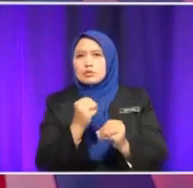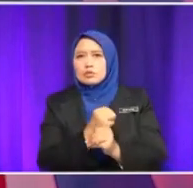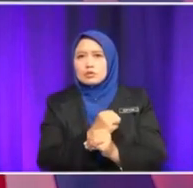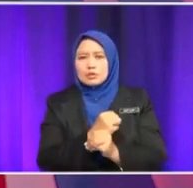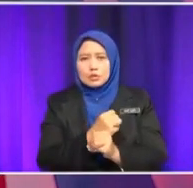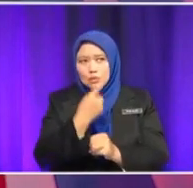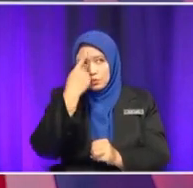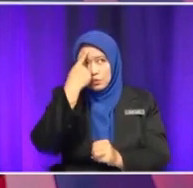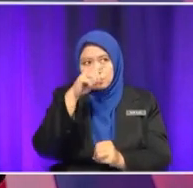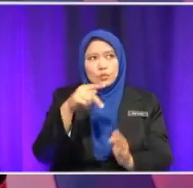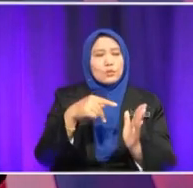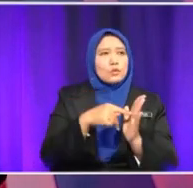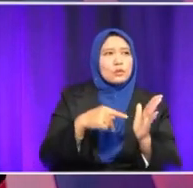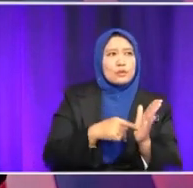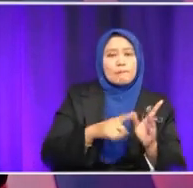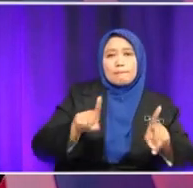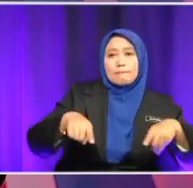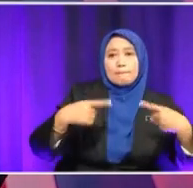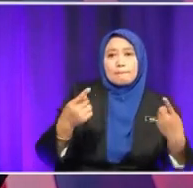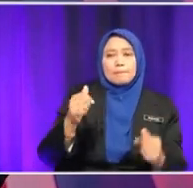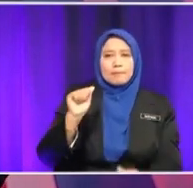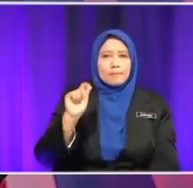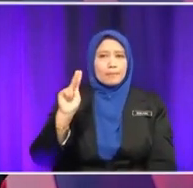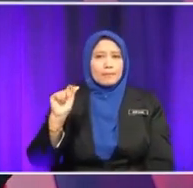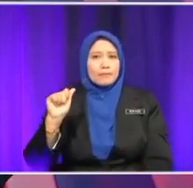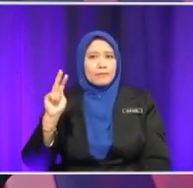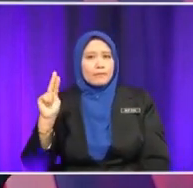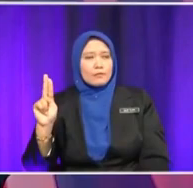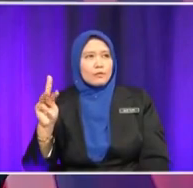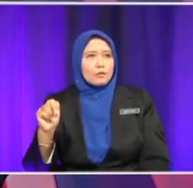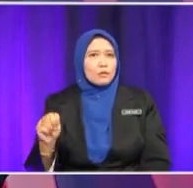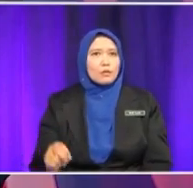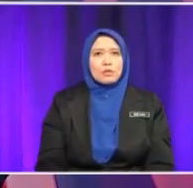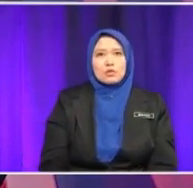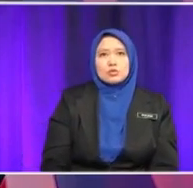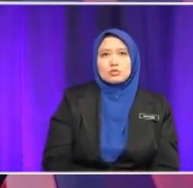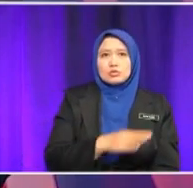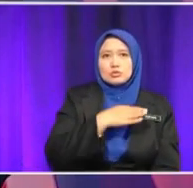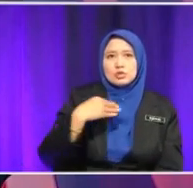prinsip aliran ke prinsip icon ekonomi asas peniagaan oke